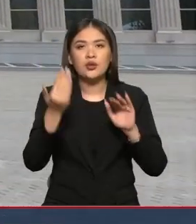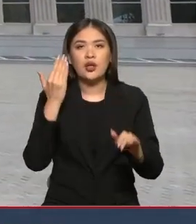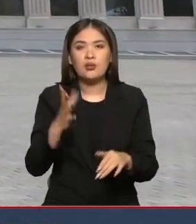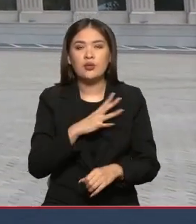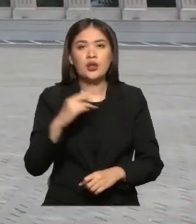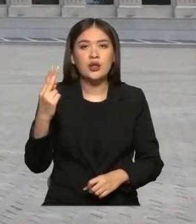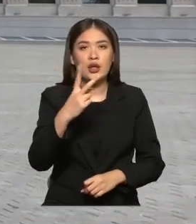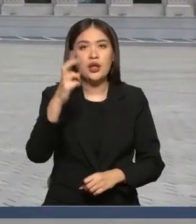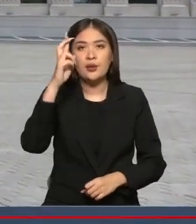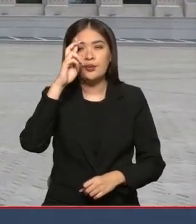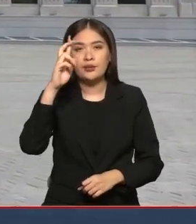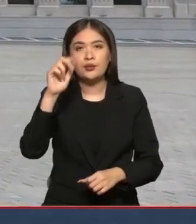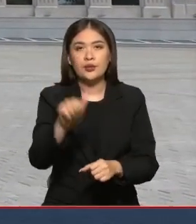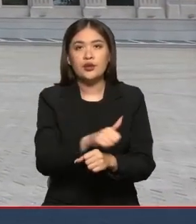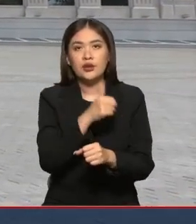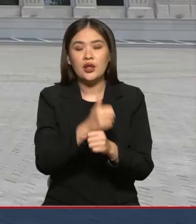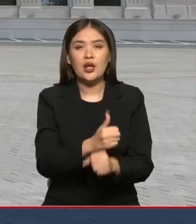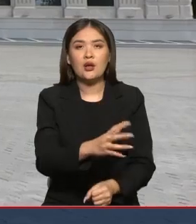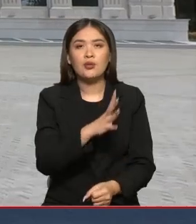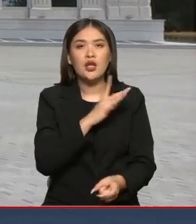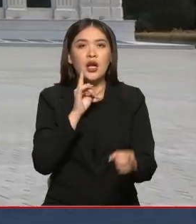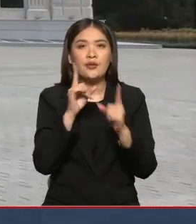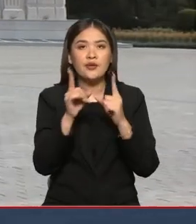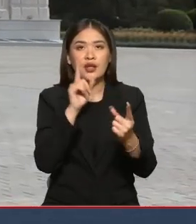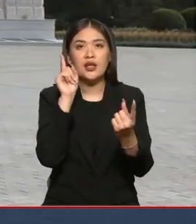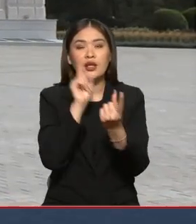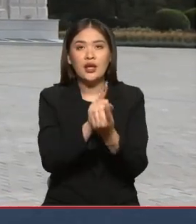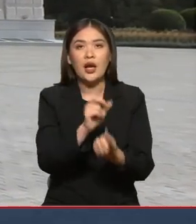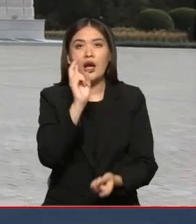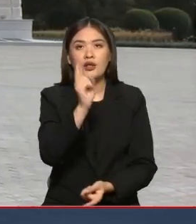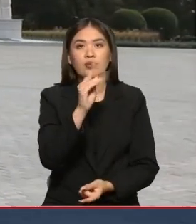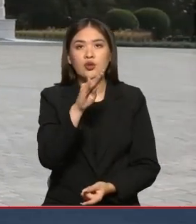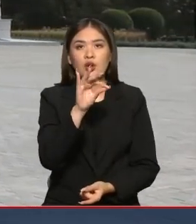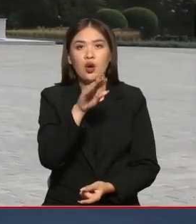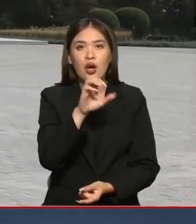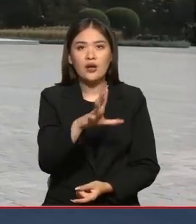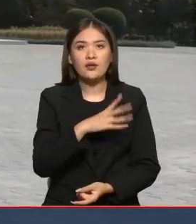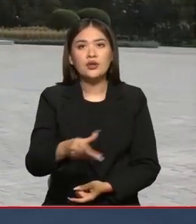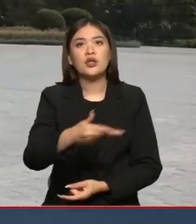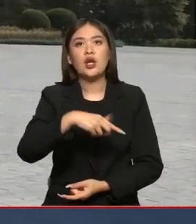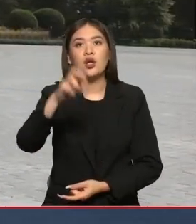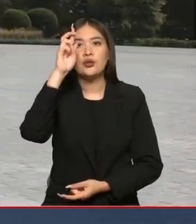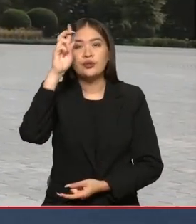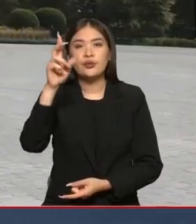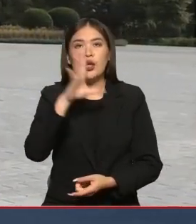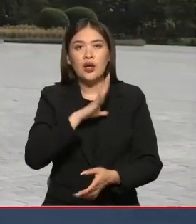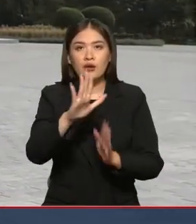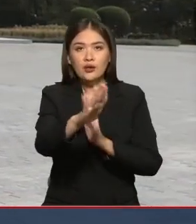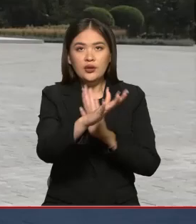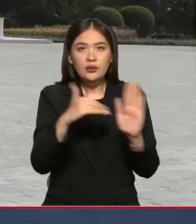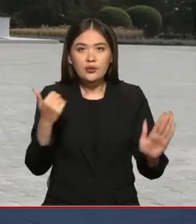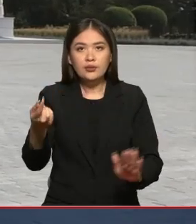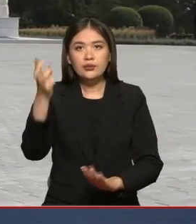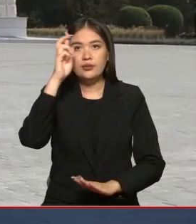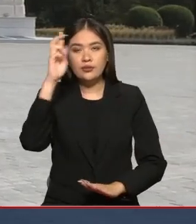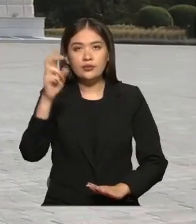басшылары Дубайда өткен климаттық конференцияда кездескен. Сол кезде Қасым Жомарт Тоқаев елімізге шақырған. Өйткені